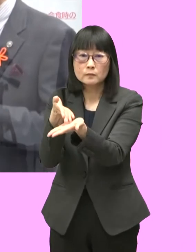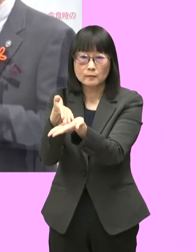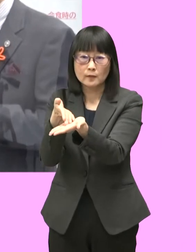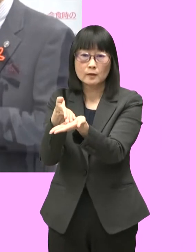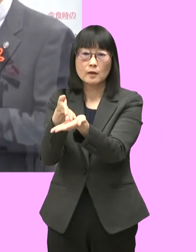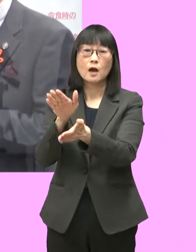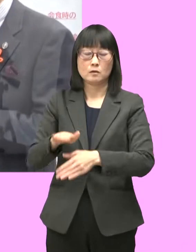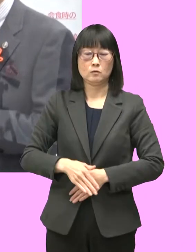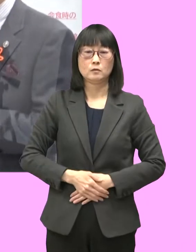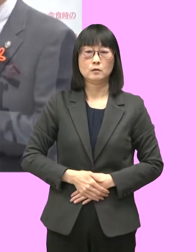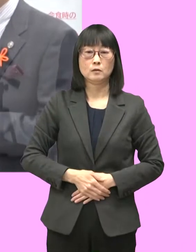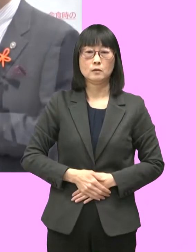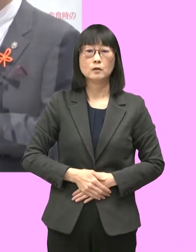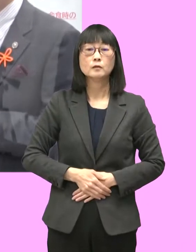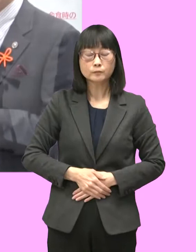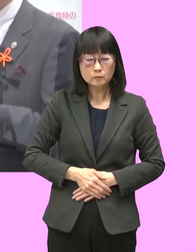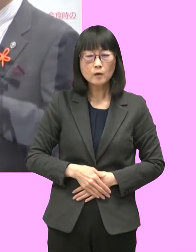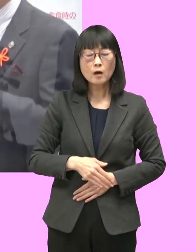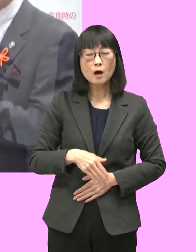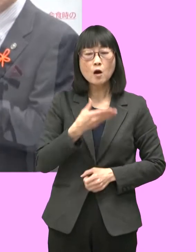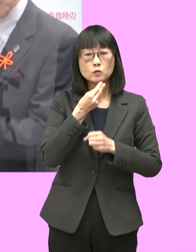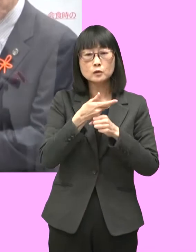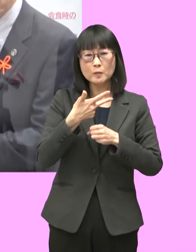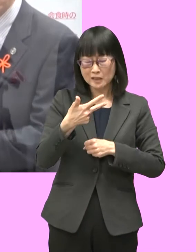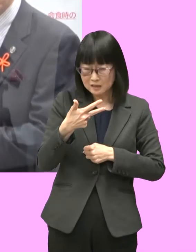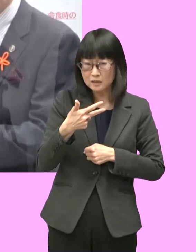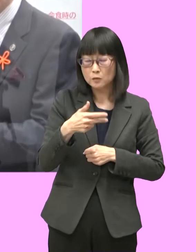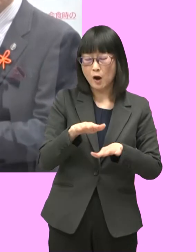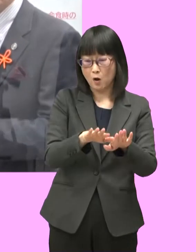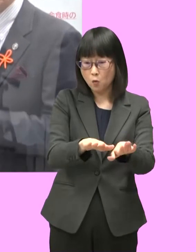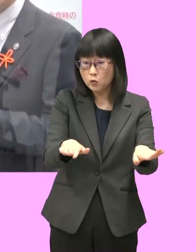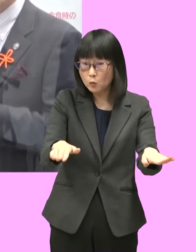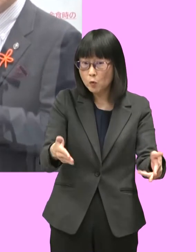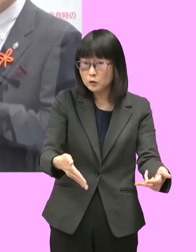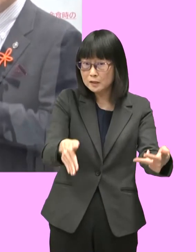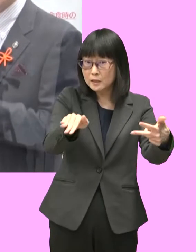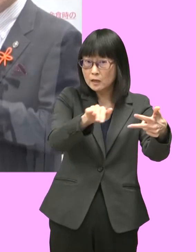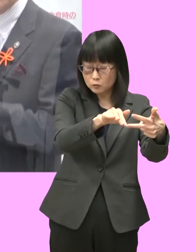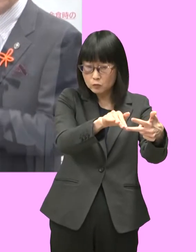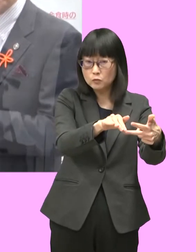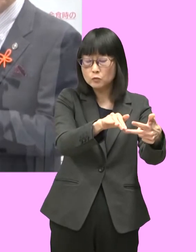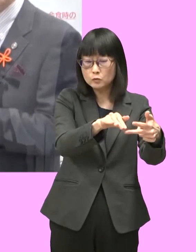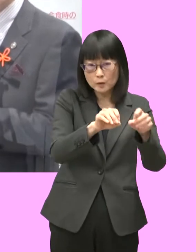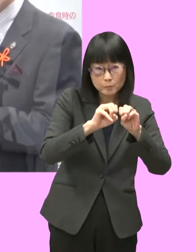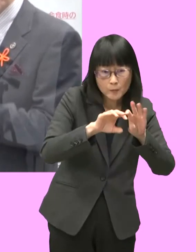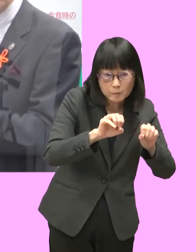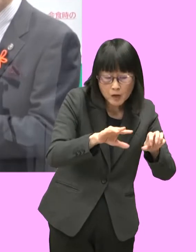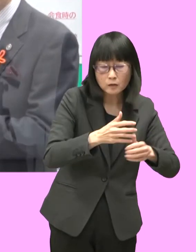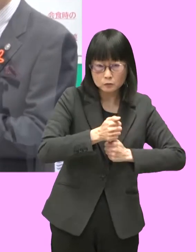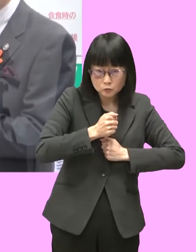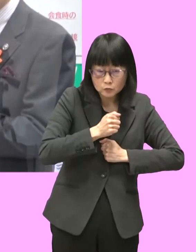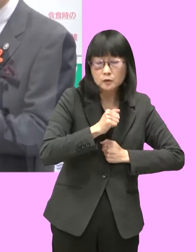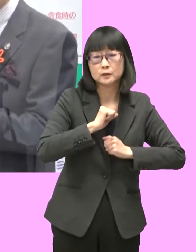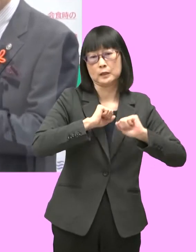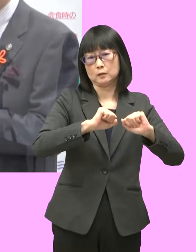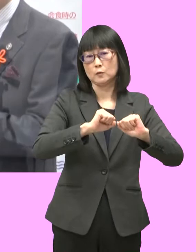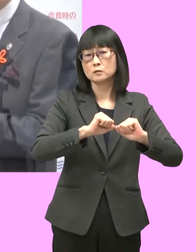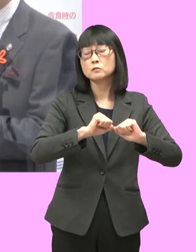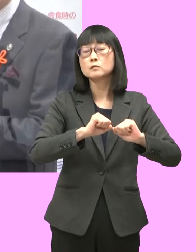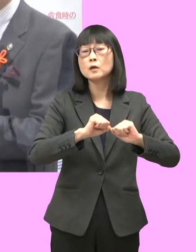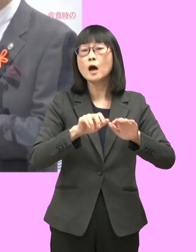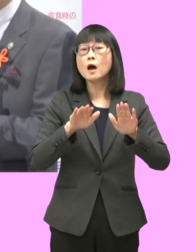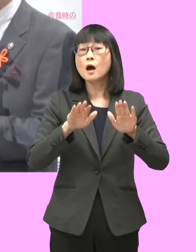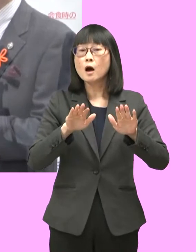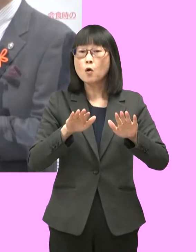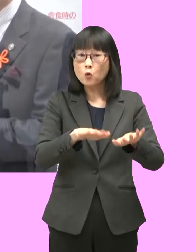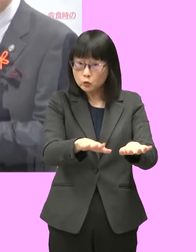児童施設について、まあ、子どもたちはワクチン打っておりませんので、今集団感染が起きるとすれば一番危ないの、危険性が高い